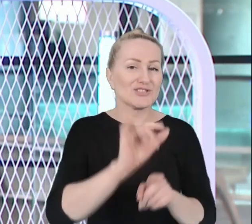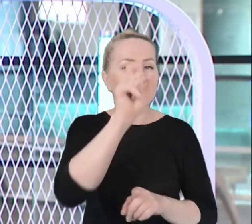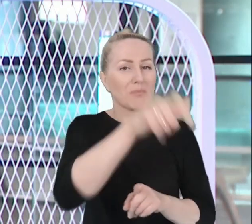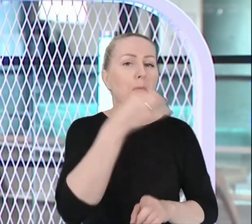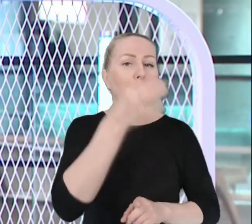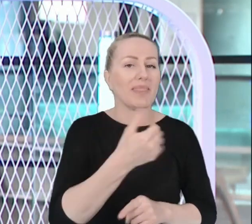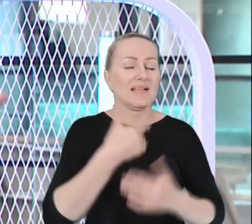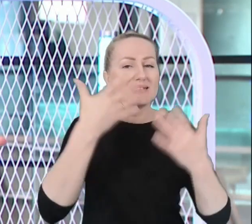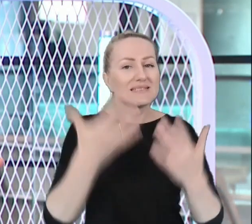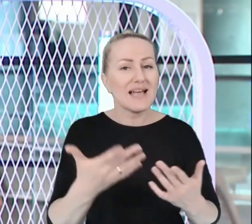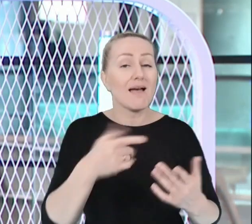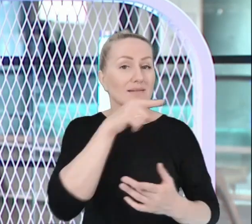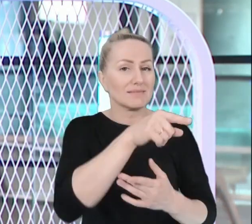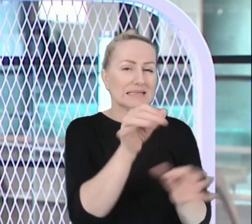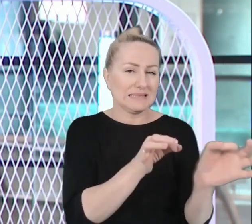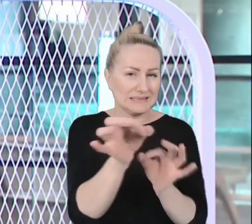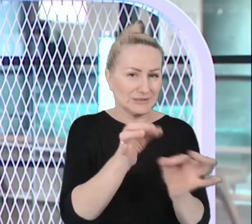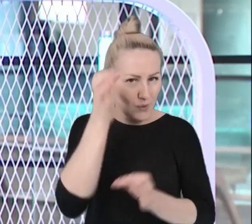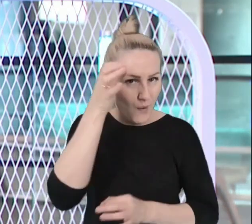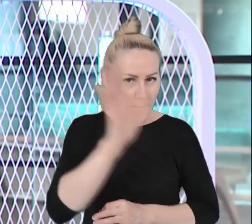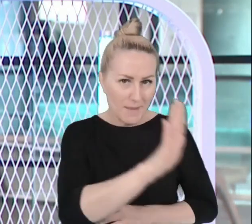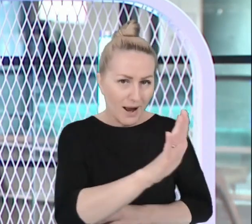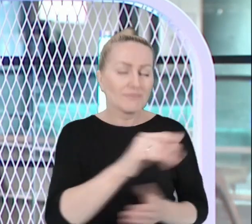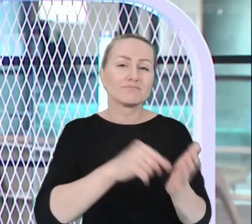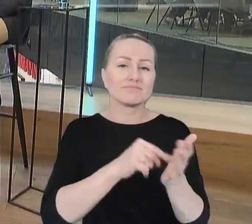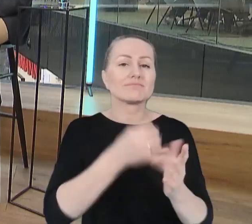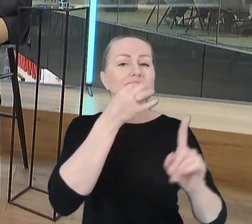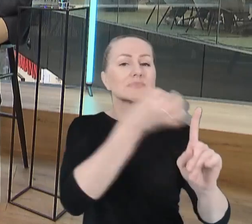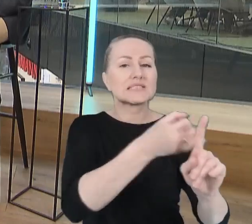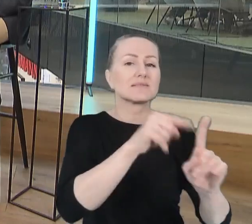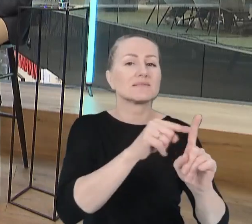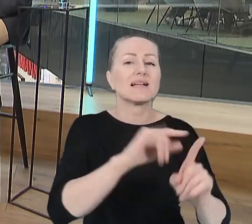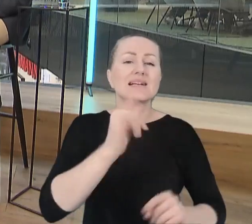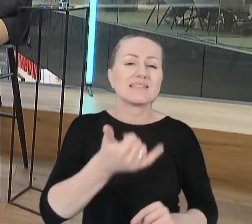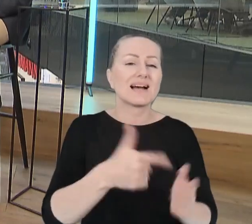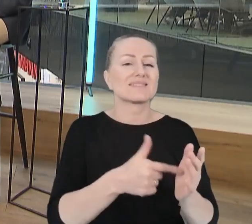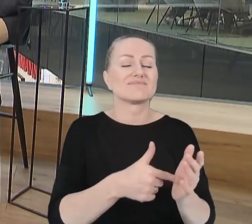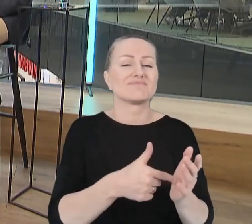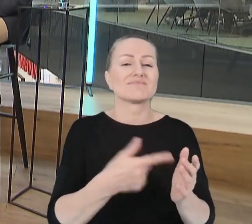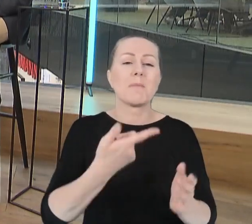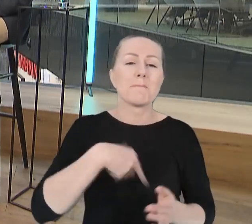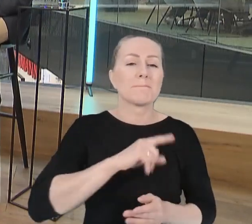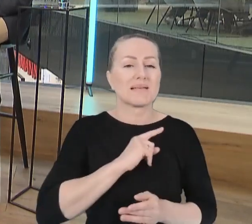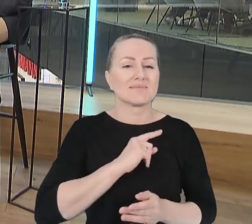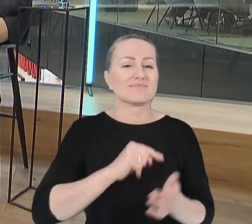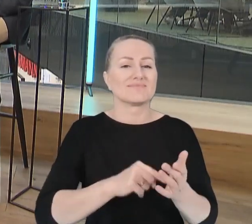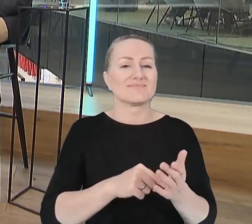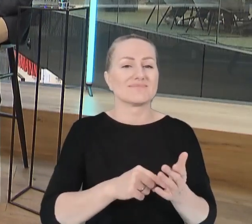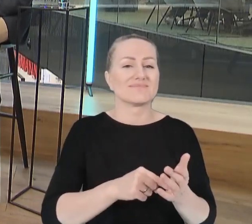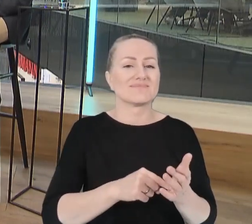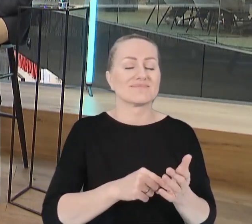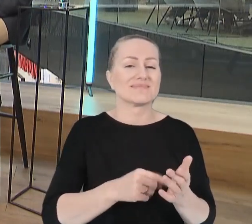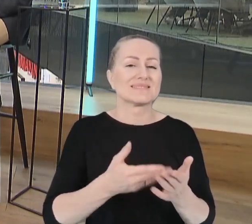jako historyka, jakie są takie, no wiesz, no, jakie są nasze, może, jakie